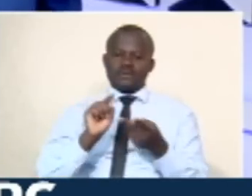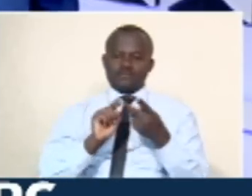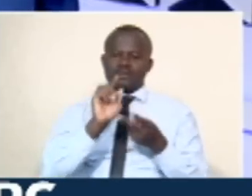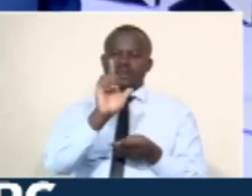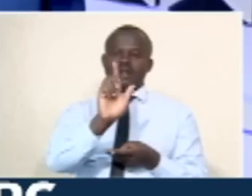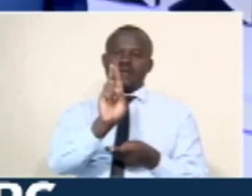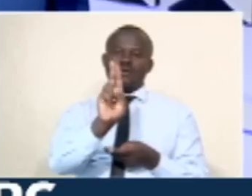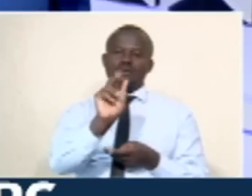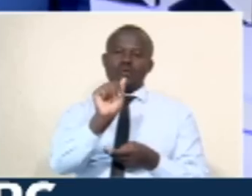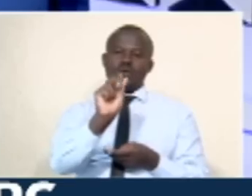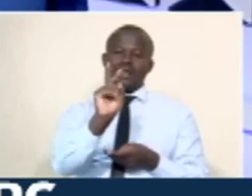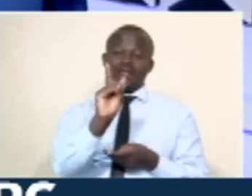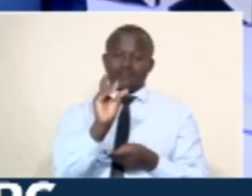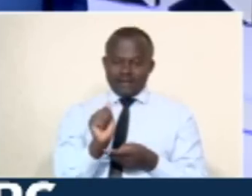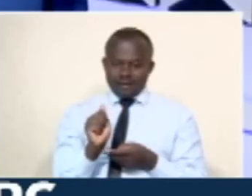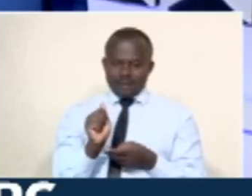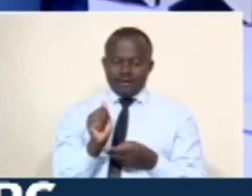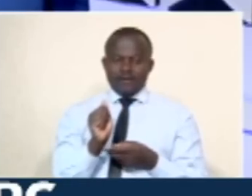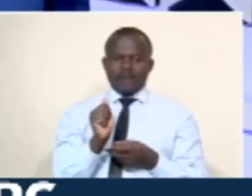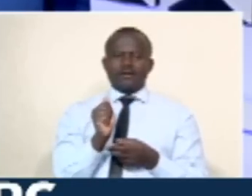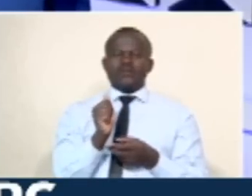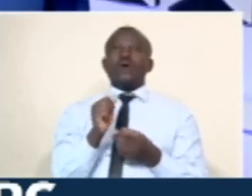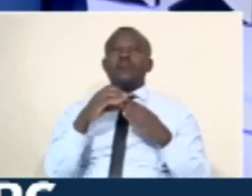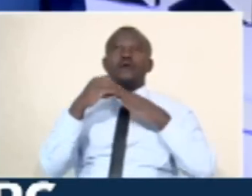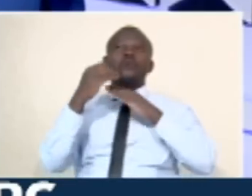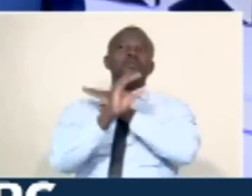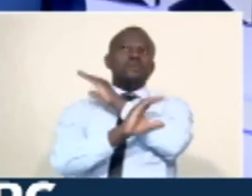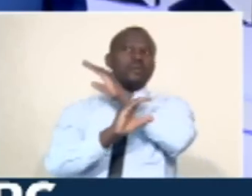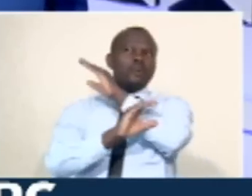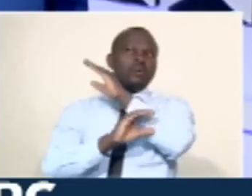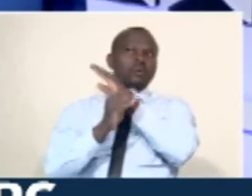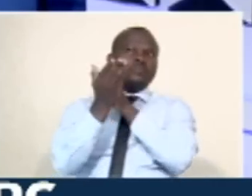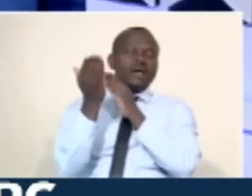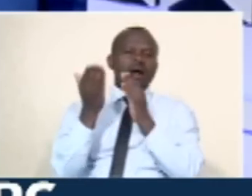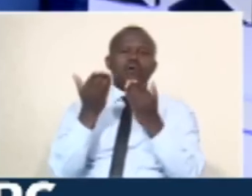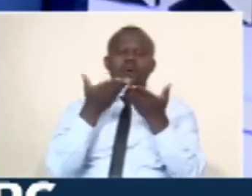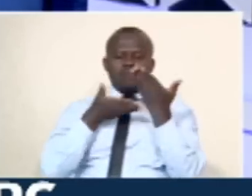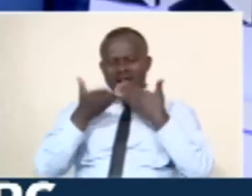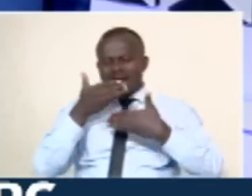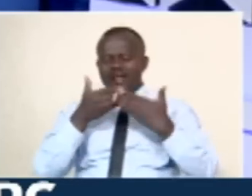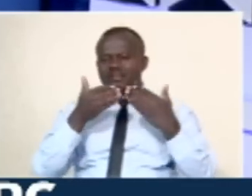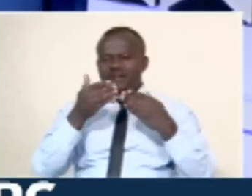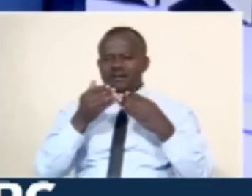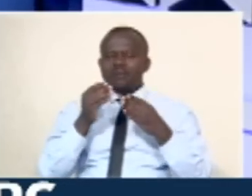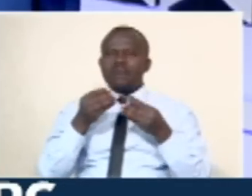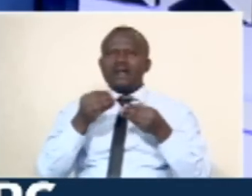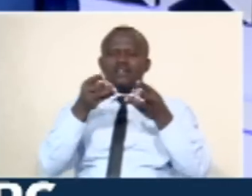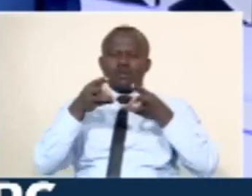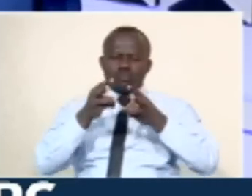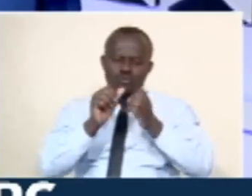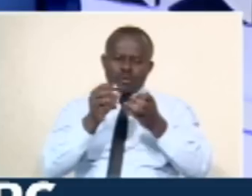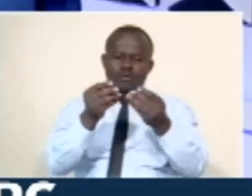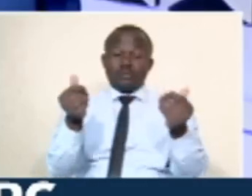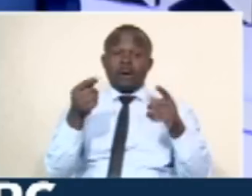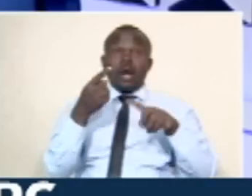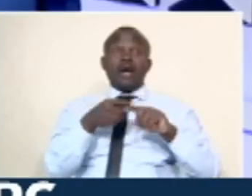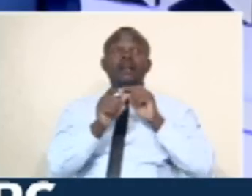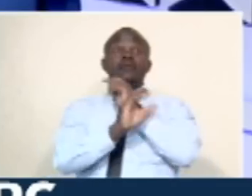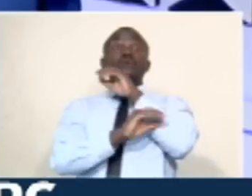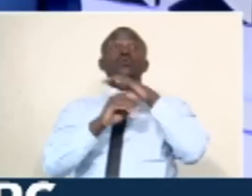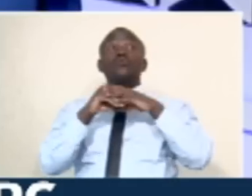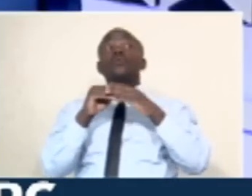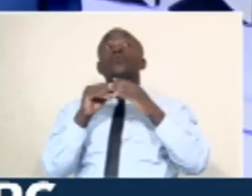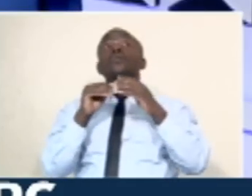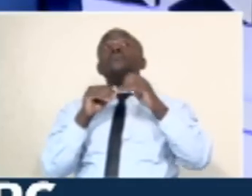ngo ibyo bibazo bikemuke, ariko ibihugu byo mu burengerazuba bw'isi ugasanga kenshi bikunze gushinja u